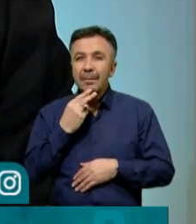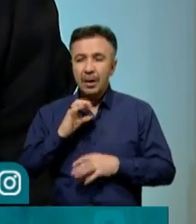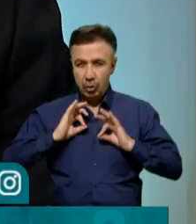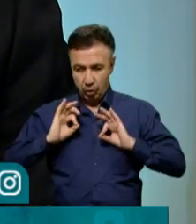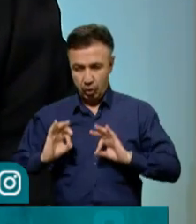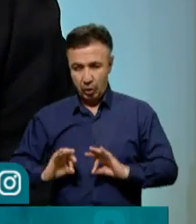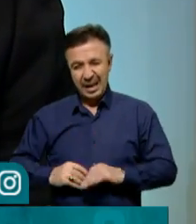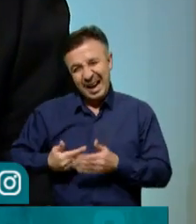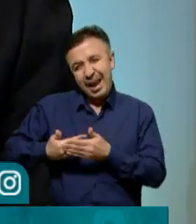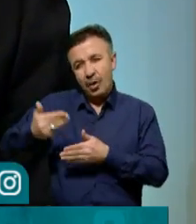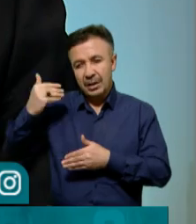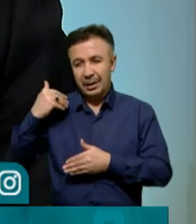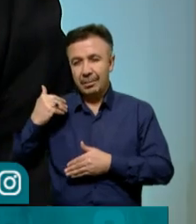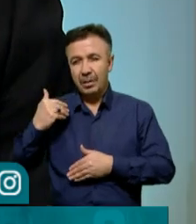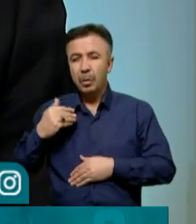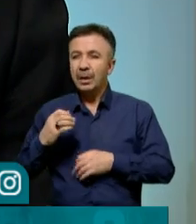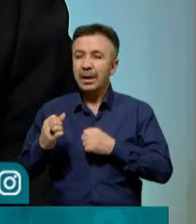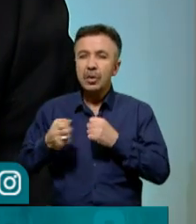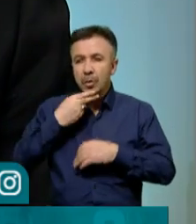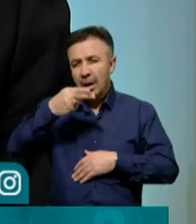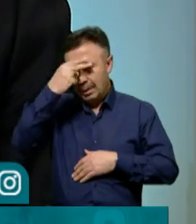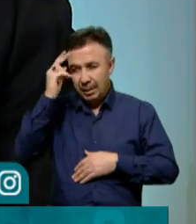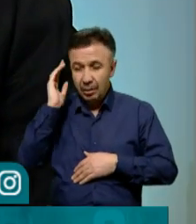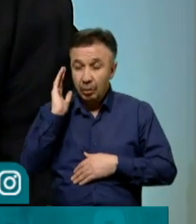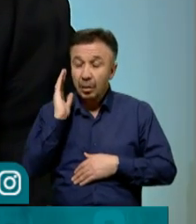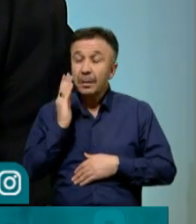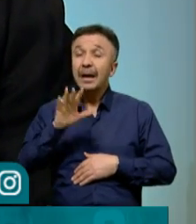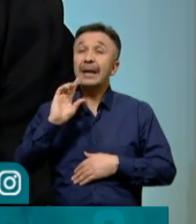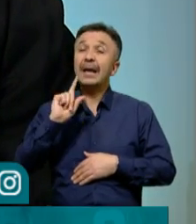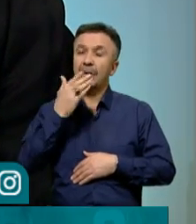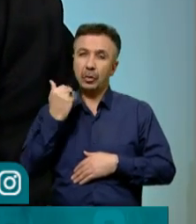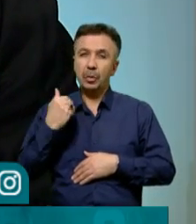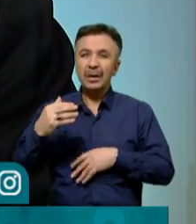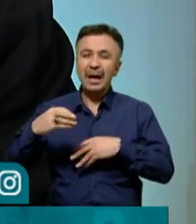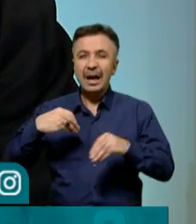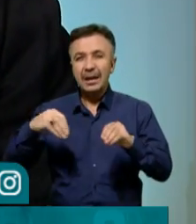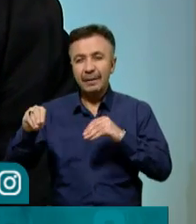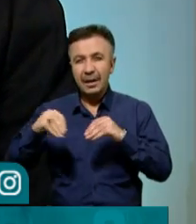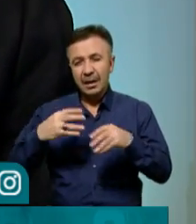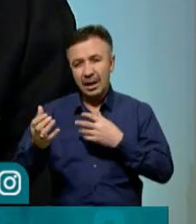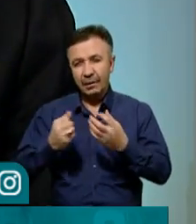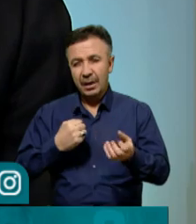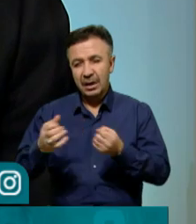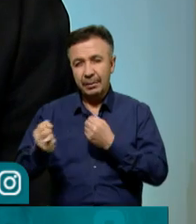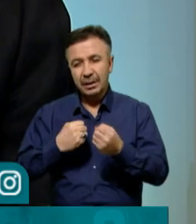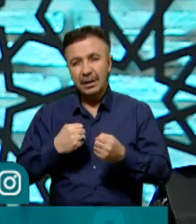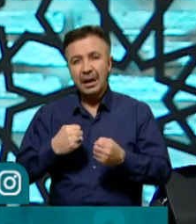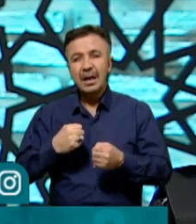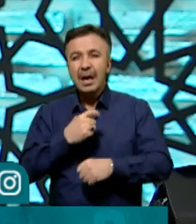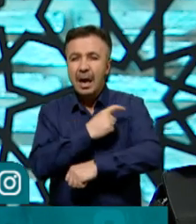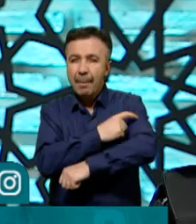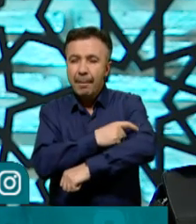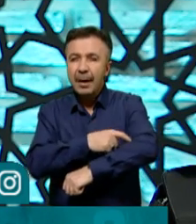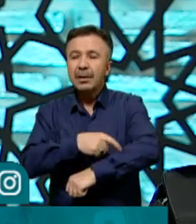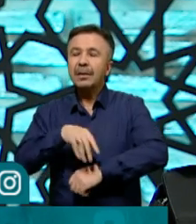köleler, bunların koşmaları gerekmez. Dolayısıyla bunlar alışveriş yaptıklarında da mekruh da haram da olmaz. Peki